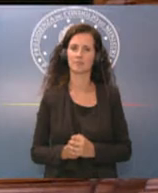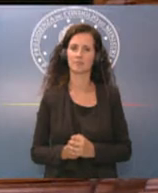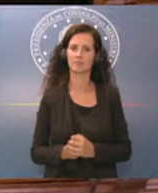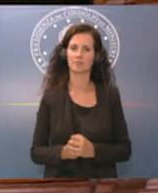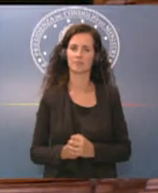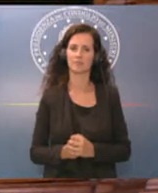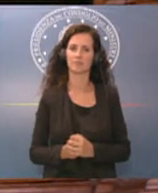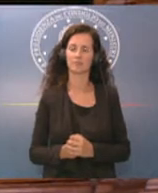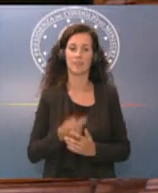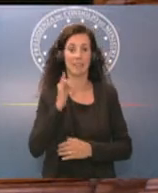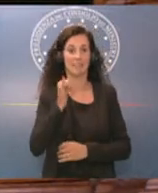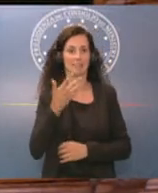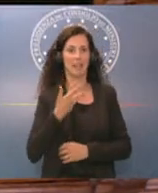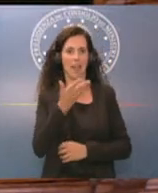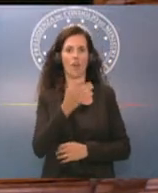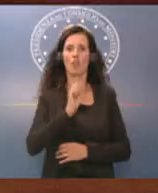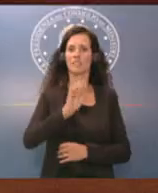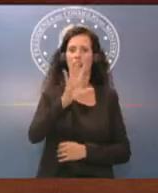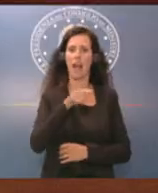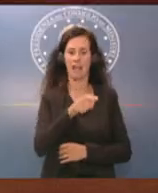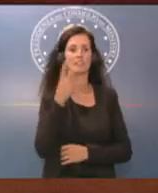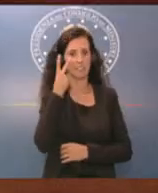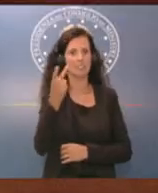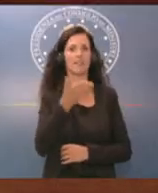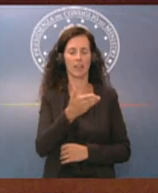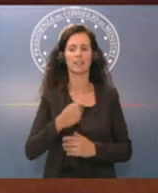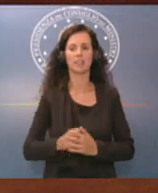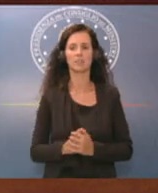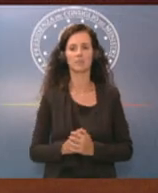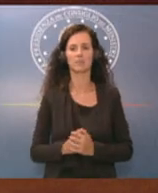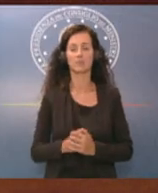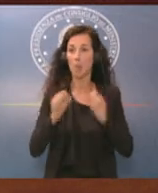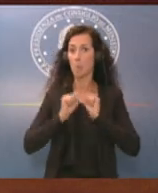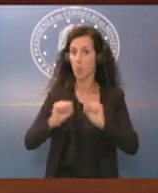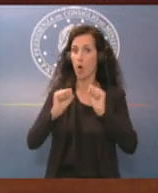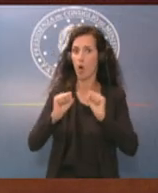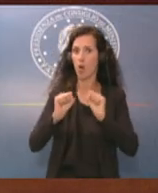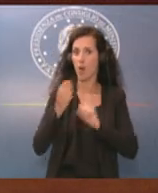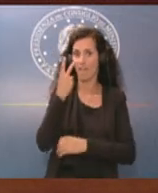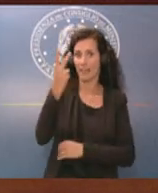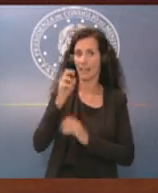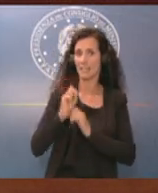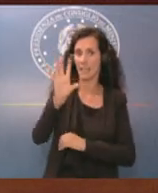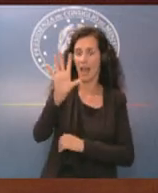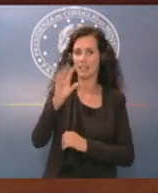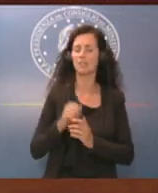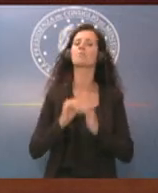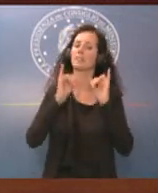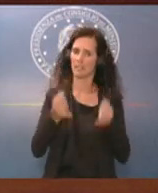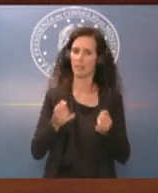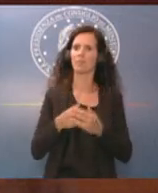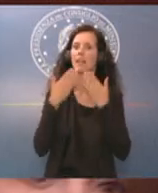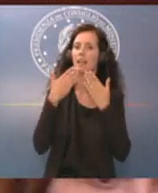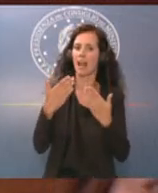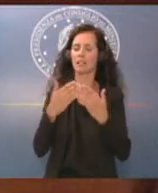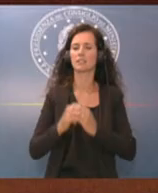Eccole qua le slide. Chiedo, vedo le slide, possiamo visionarle? Sì, grazie.